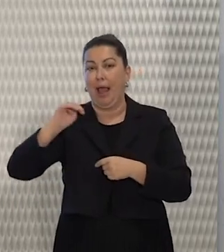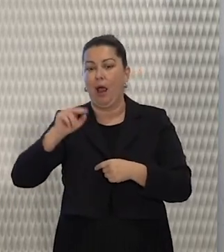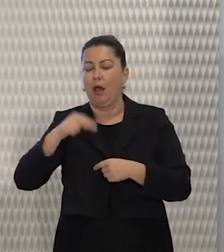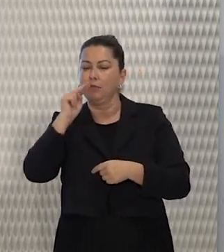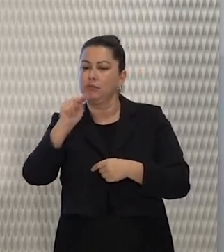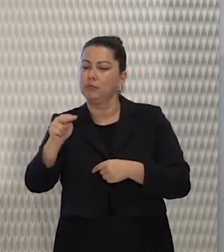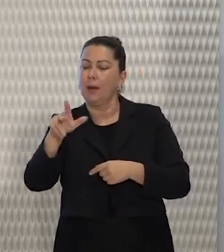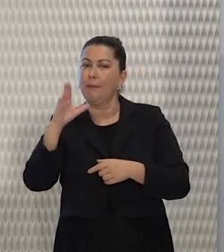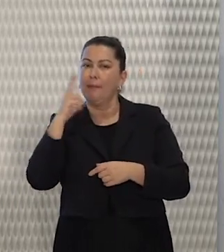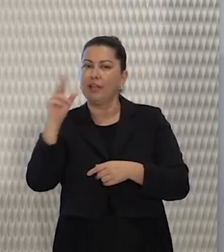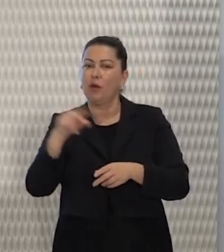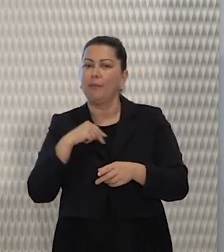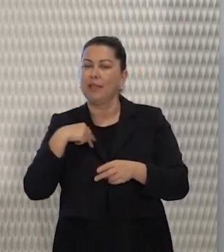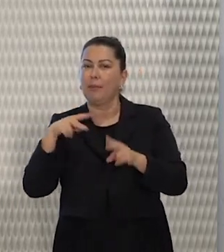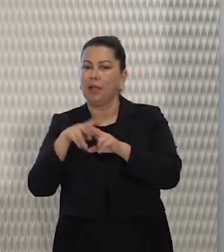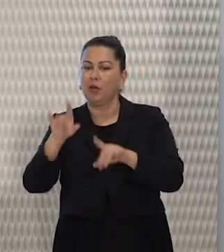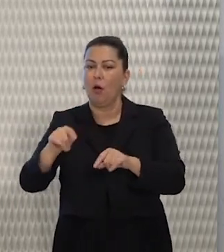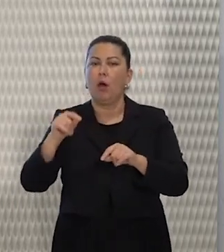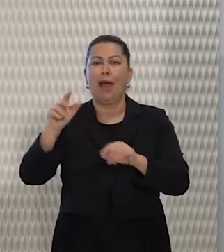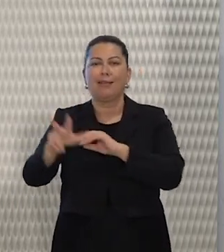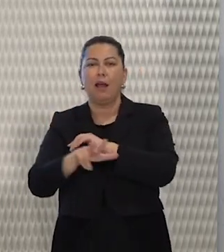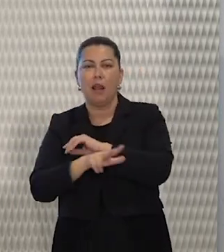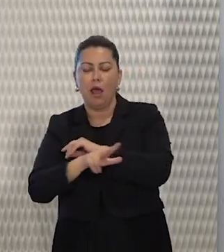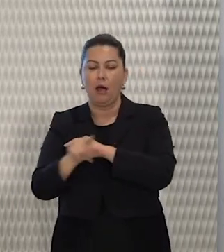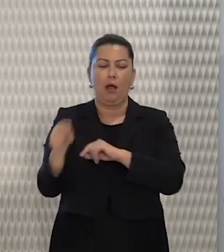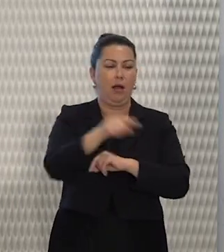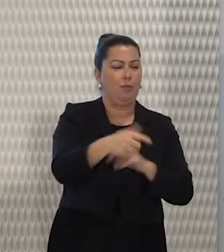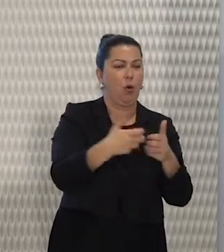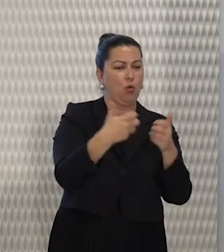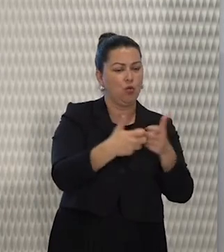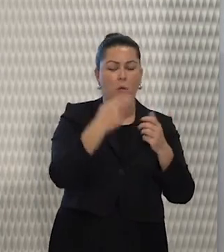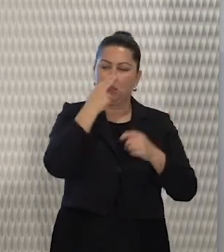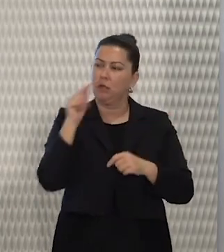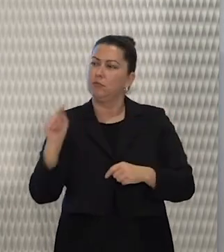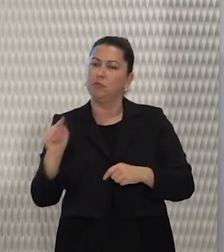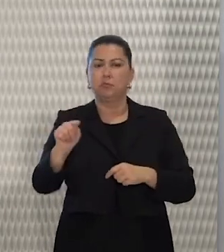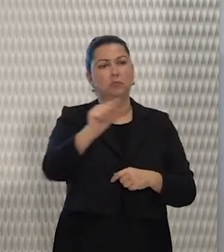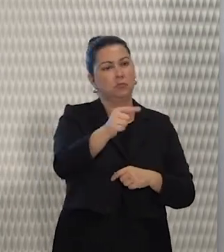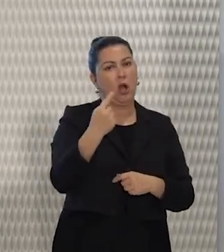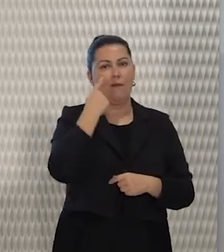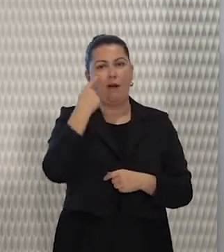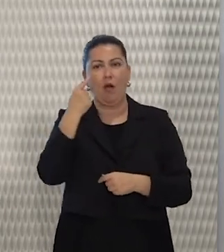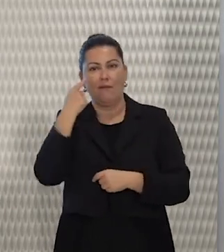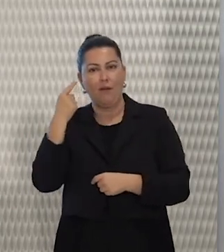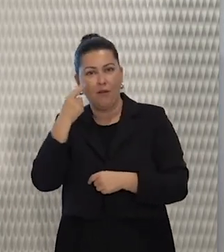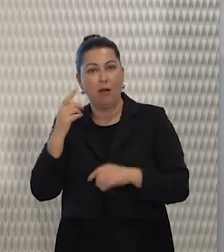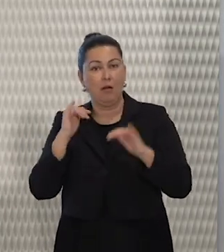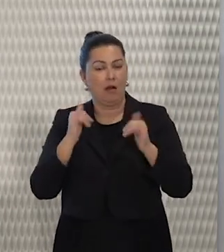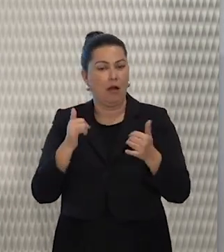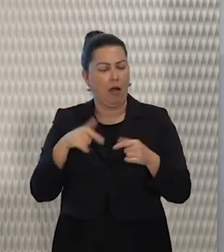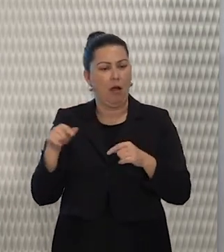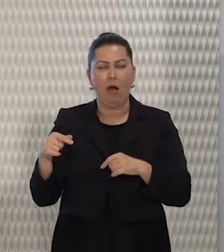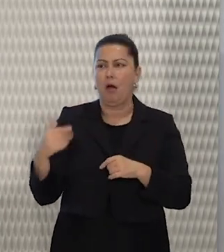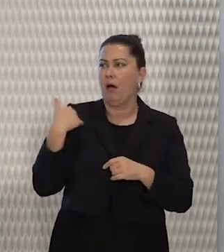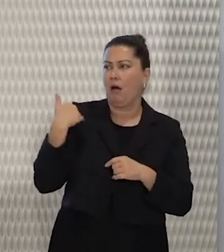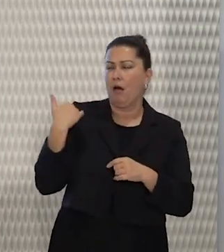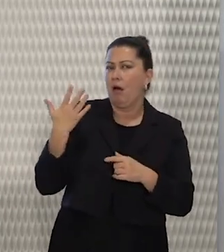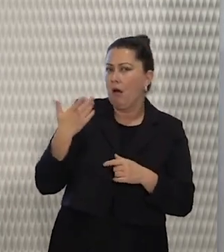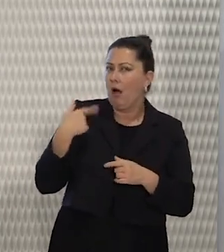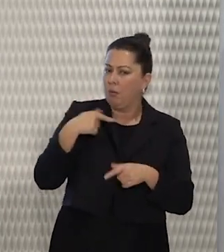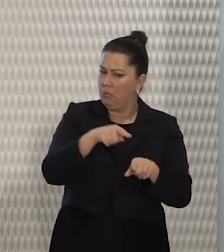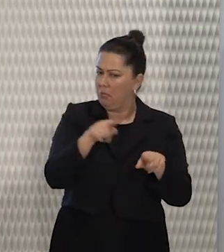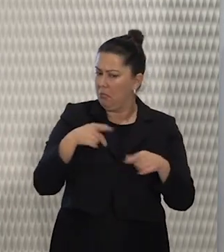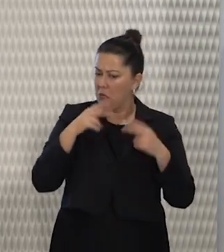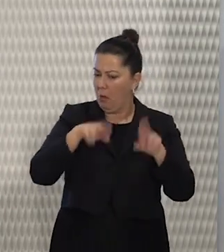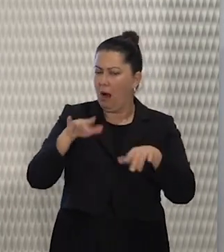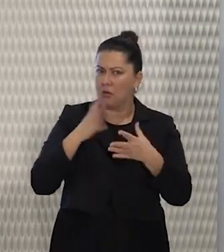In der Lehrwerkstatt hat er gesehen, in der Produktion hat er Menschen mit Beeinträchtigung gesehen und so weiter und so fort. Dann hat er gesagt, bei euch ist das eh schon normal, ihr macht